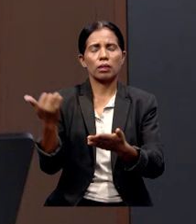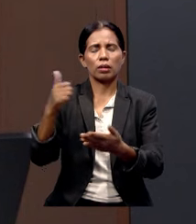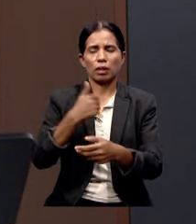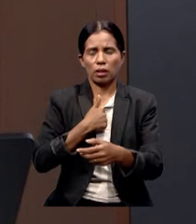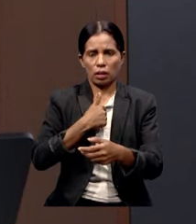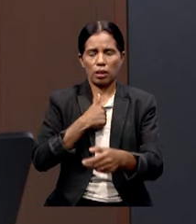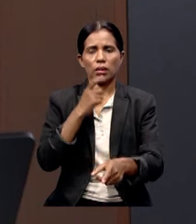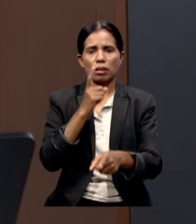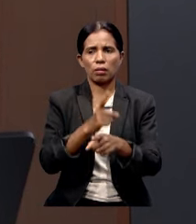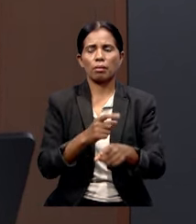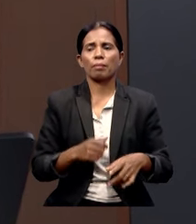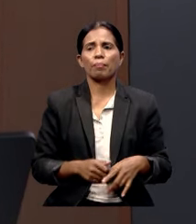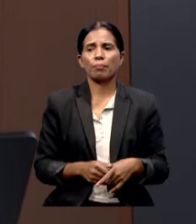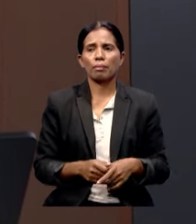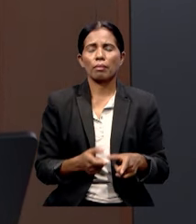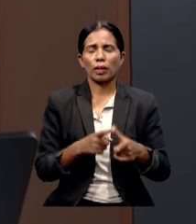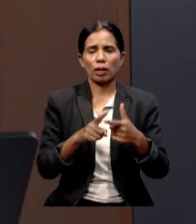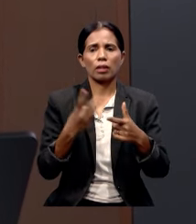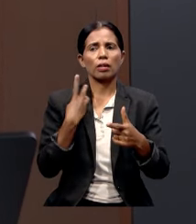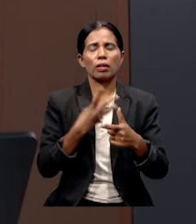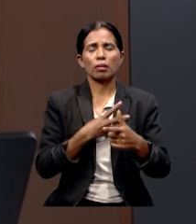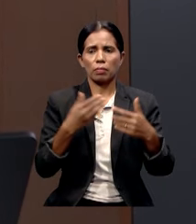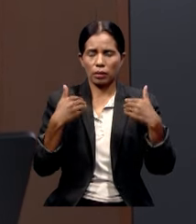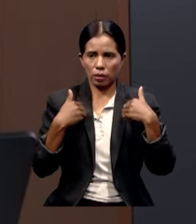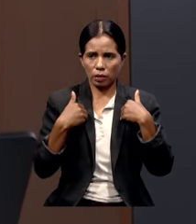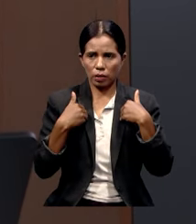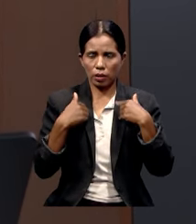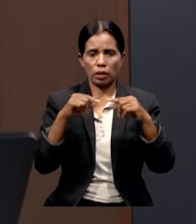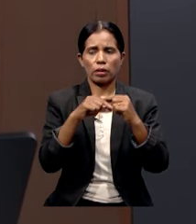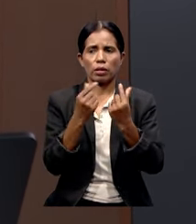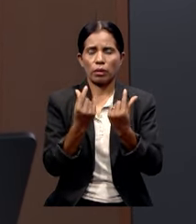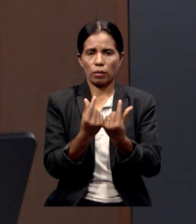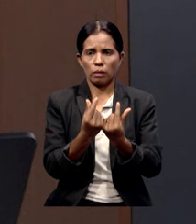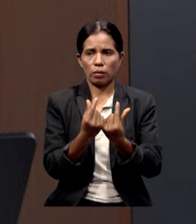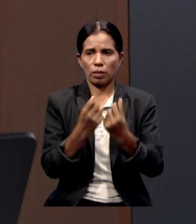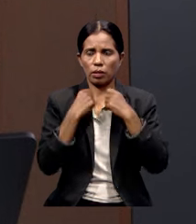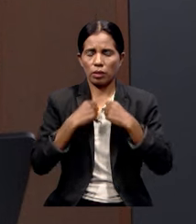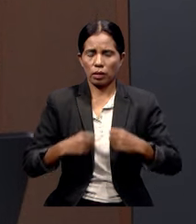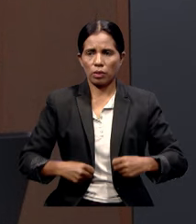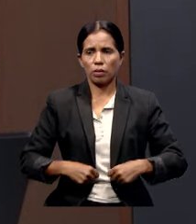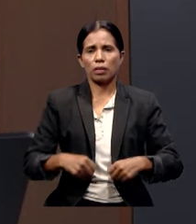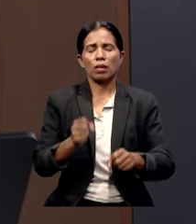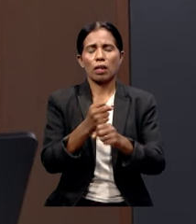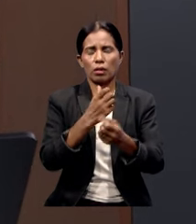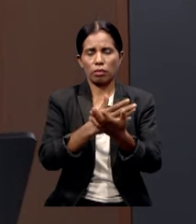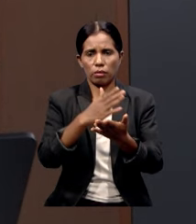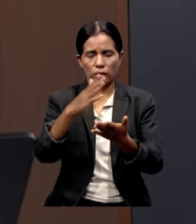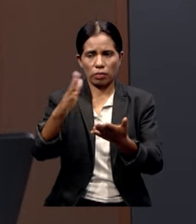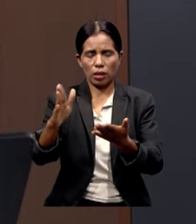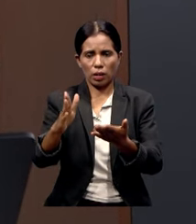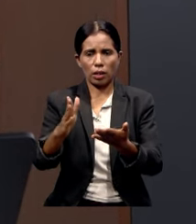anrasi. Segundo itamos iha ekipa Saudi halo distribusion